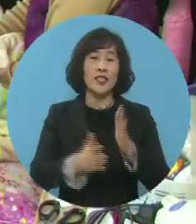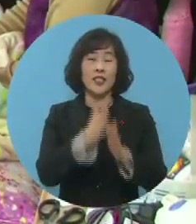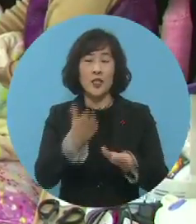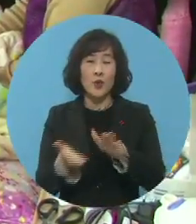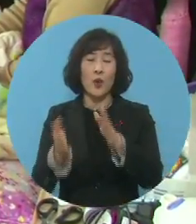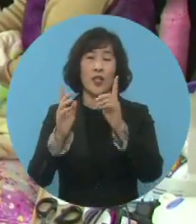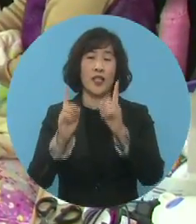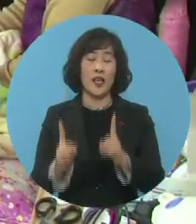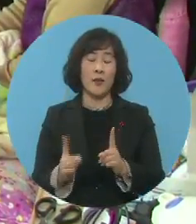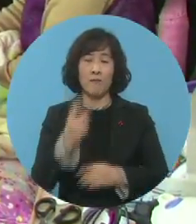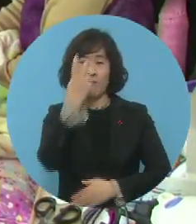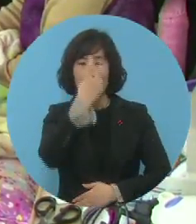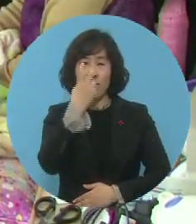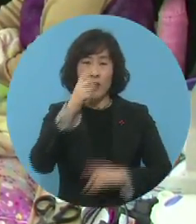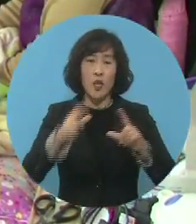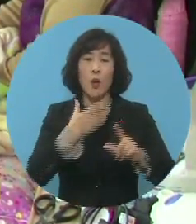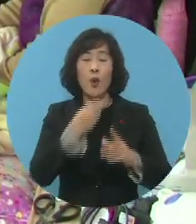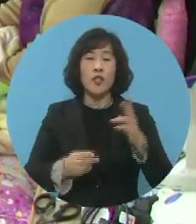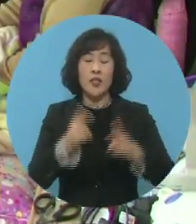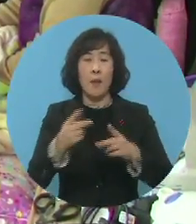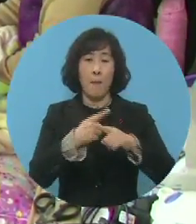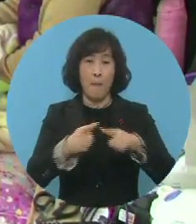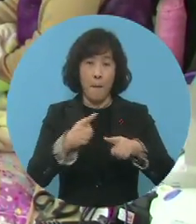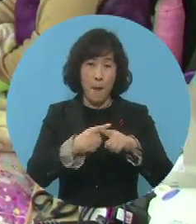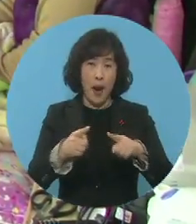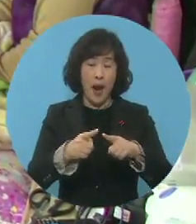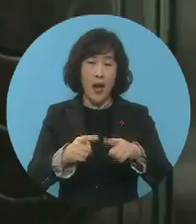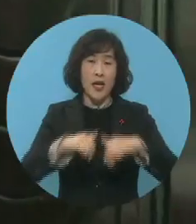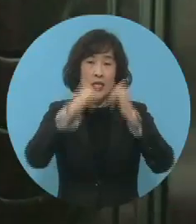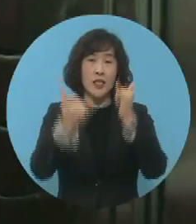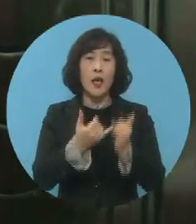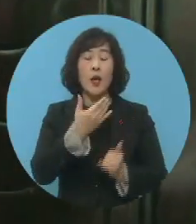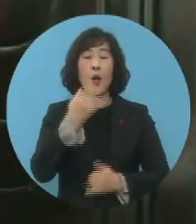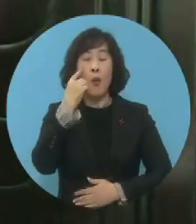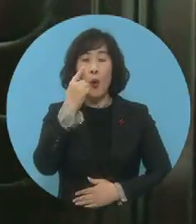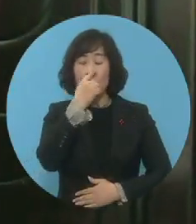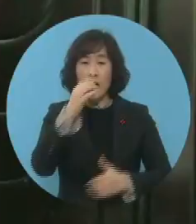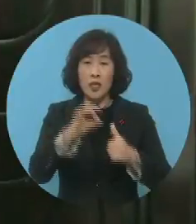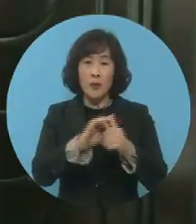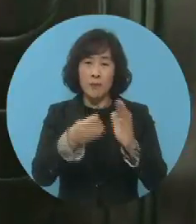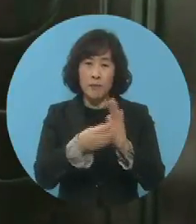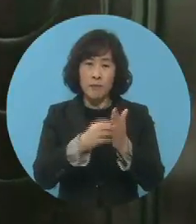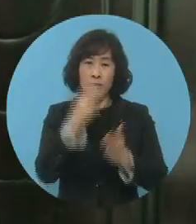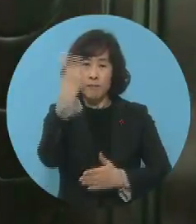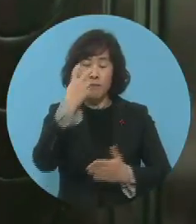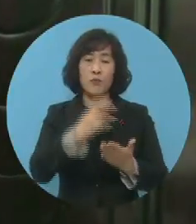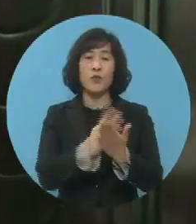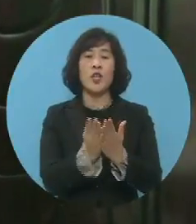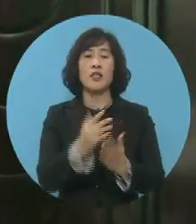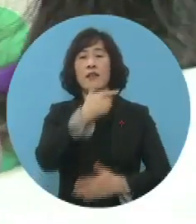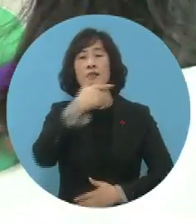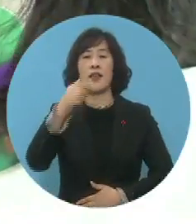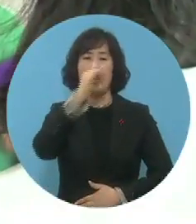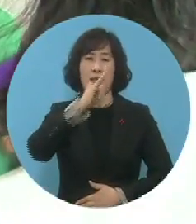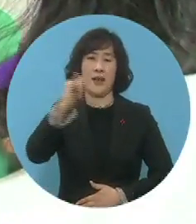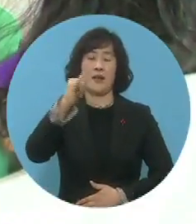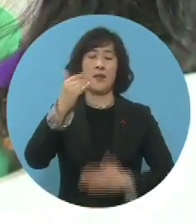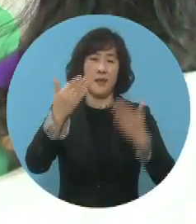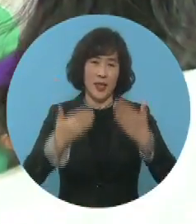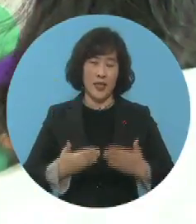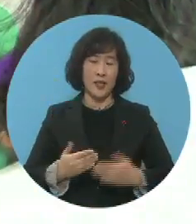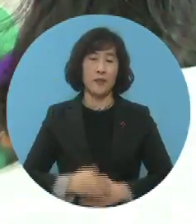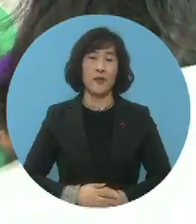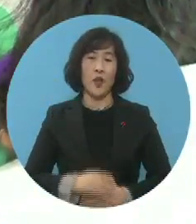도는 전국 17개 시도를 대상으로 실시한 지역복지사업평가 사회보장급여 적정성 관리 부분에서